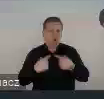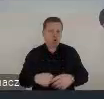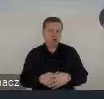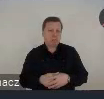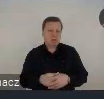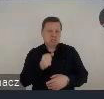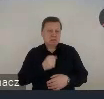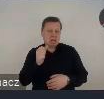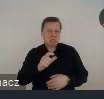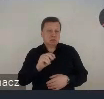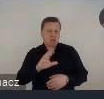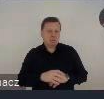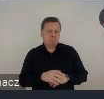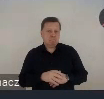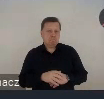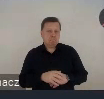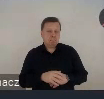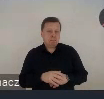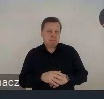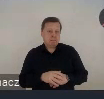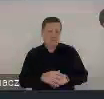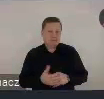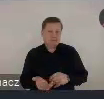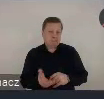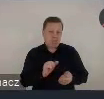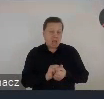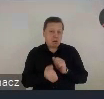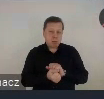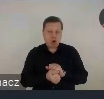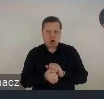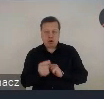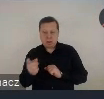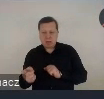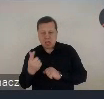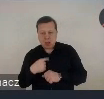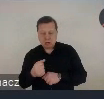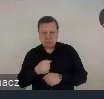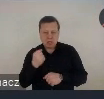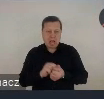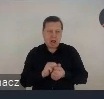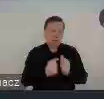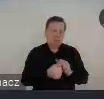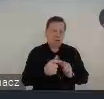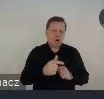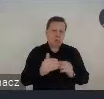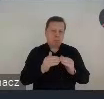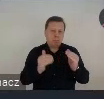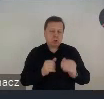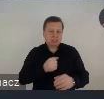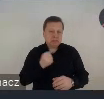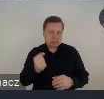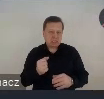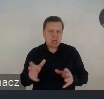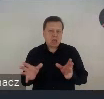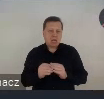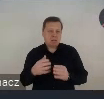przez starszego cechu. No bo można to rozumieć, że albo jednoosobowo starszy, albo podstarszy z